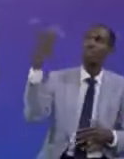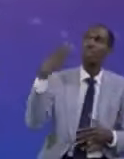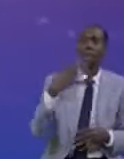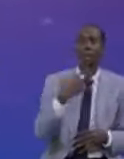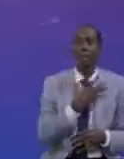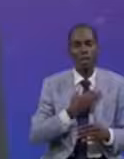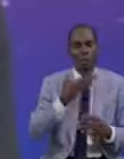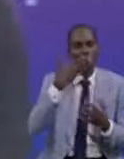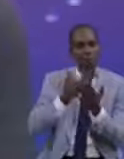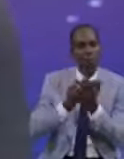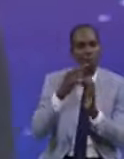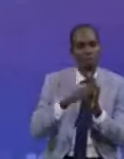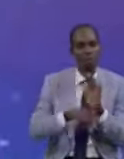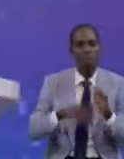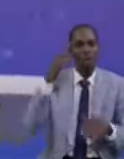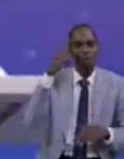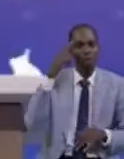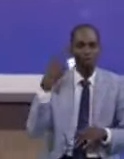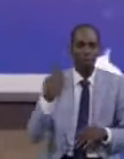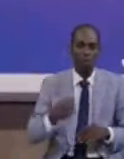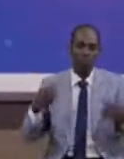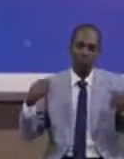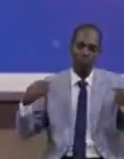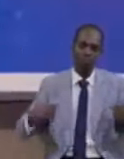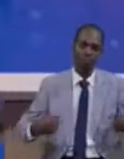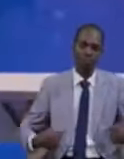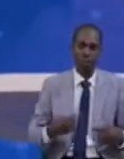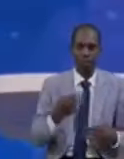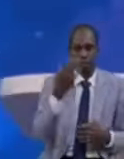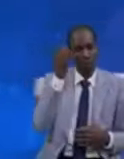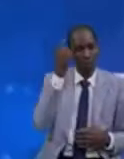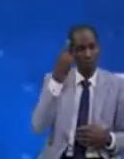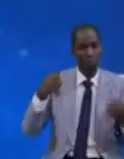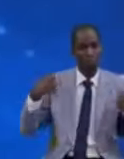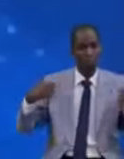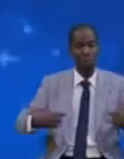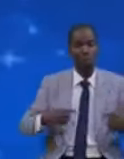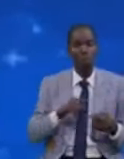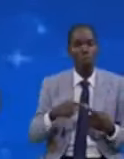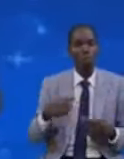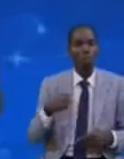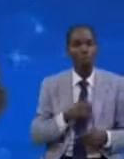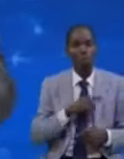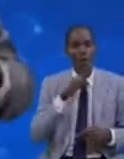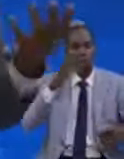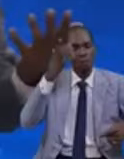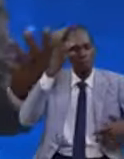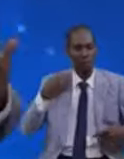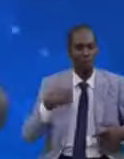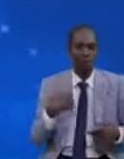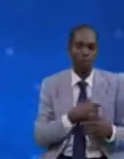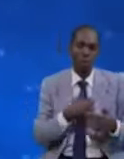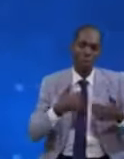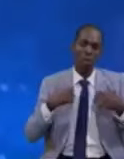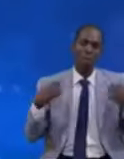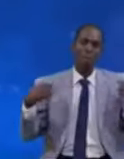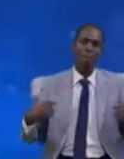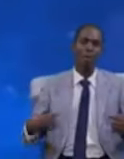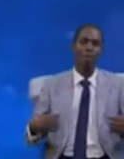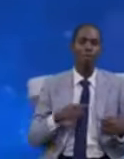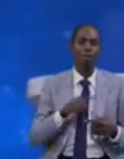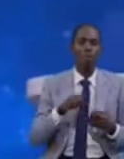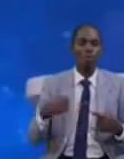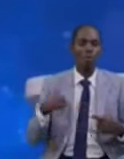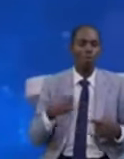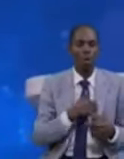affligés vous comprenez les l'affliction quand nous sommes malades nous sommes affligés quand nous avons une maladie incurable